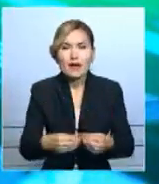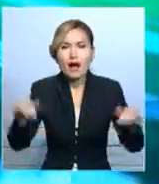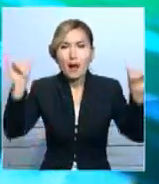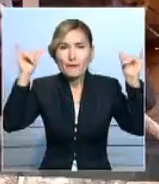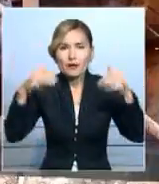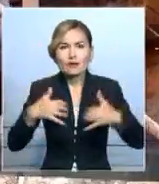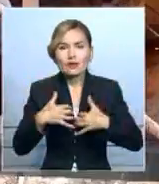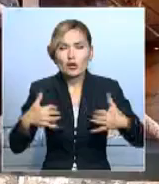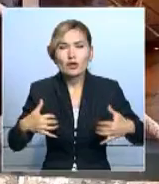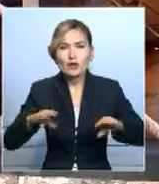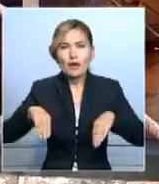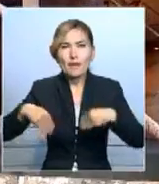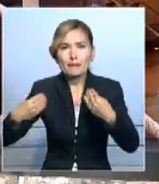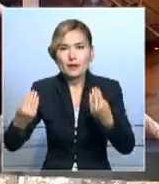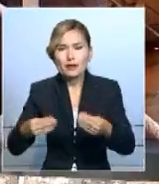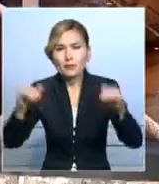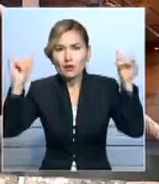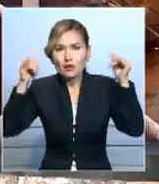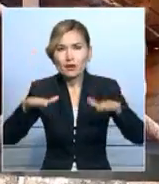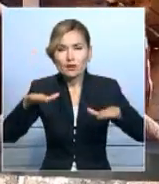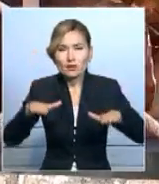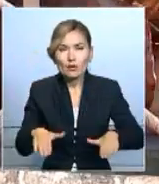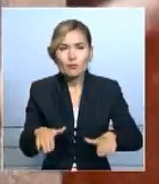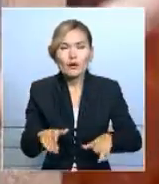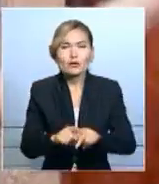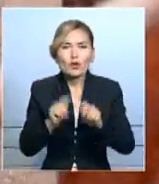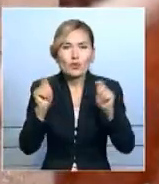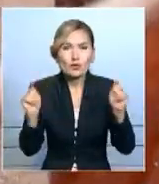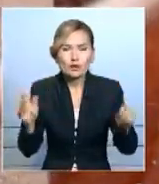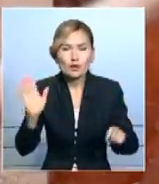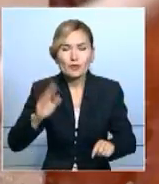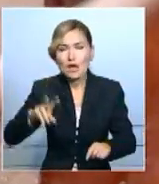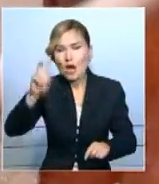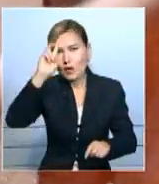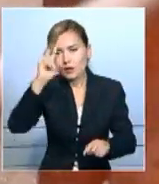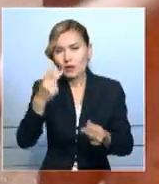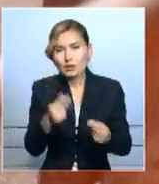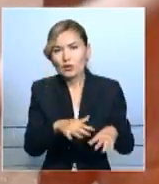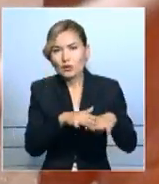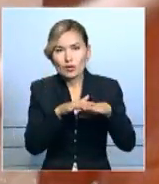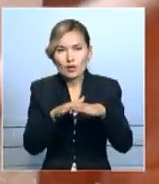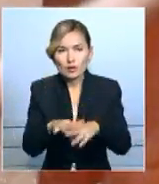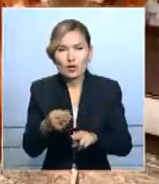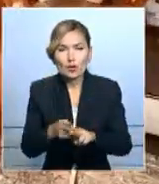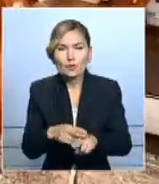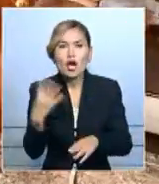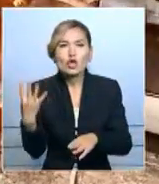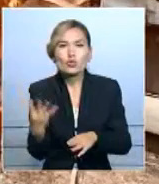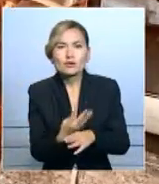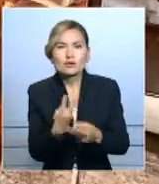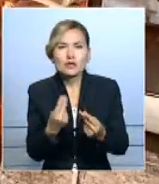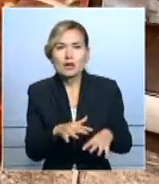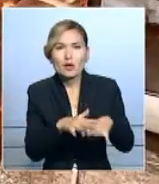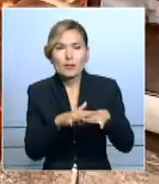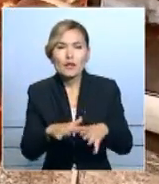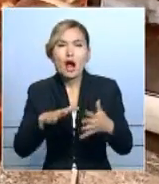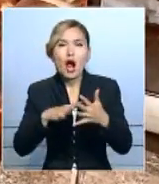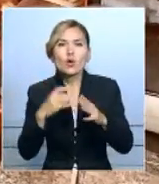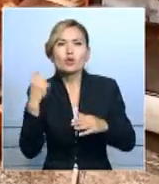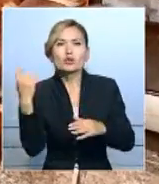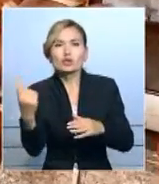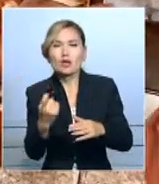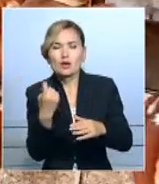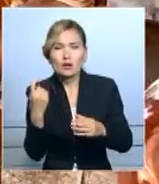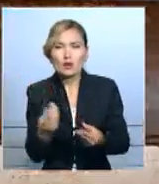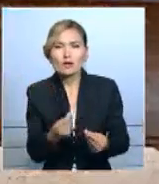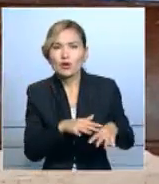қамту 2020 жол картасы аясында 7 миллиард 200 миллион теңге бөлінген. Бұл былтырға қарағанда 4 есе көп, дейді ауыл шаруашылығын қаржылай қолдау